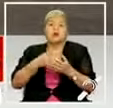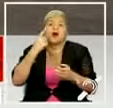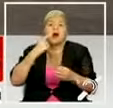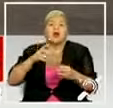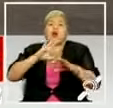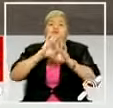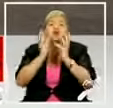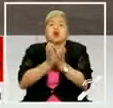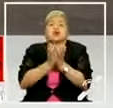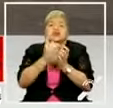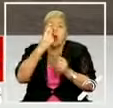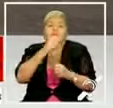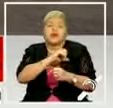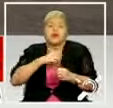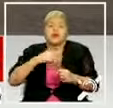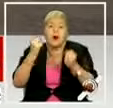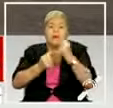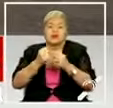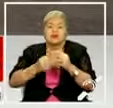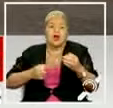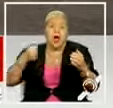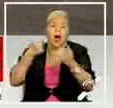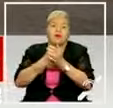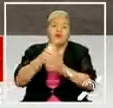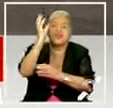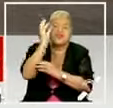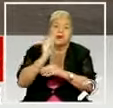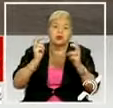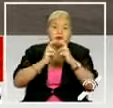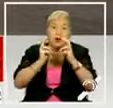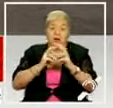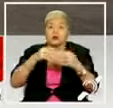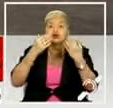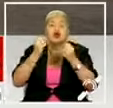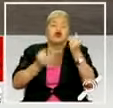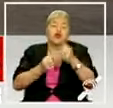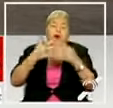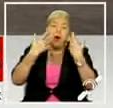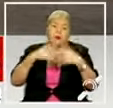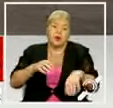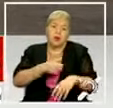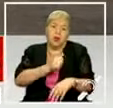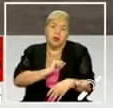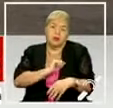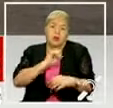cu toții a intrat într-un stâlp. Șoferul a pierdut controlul volanului, a ajuns în curtea unei